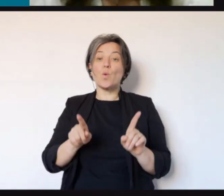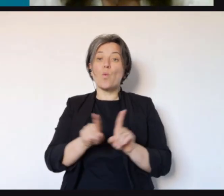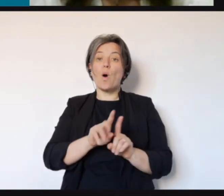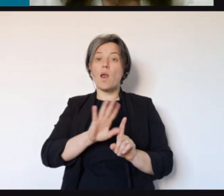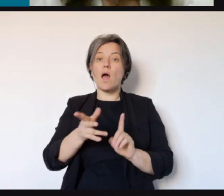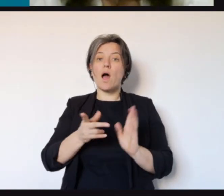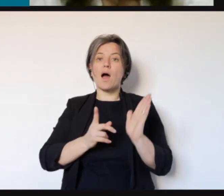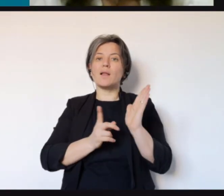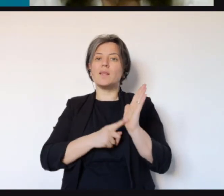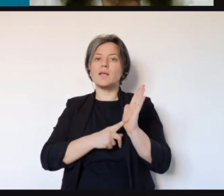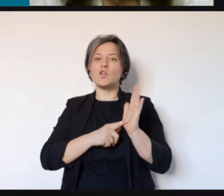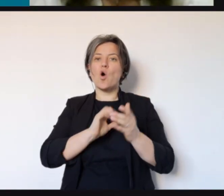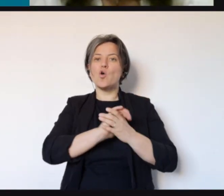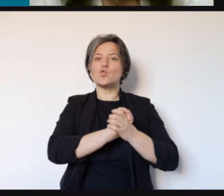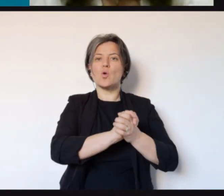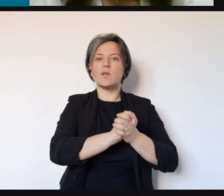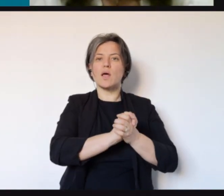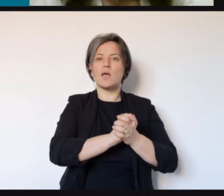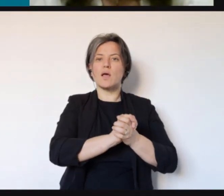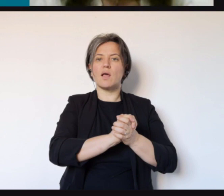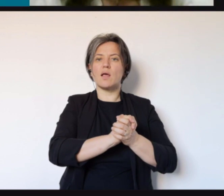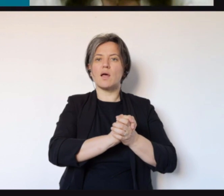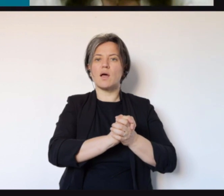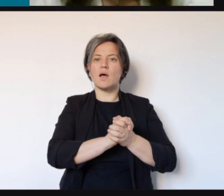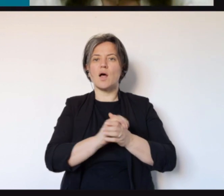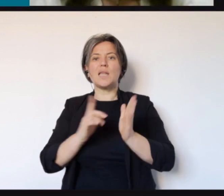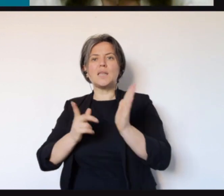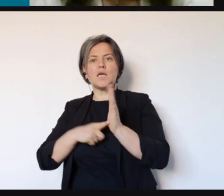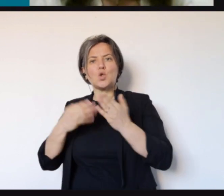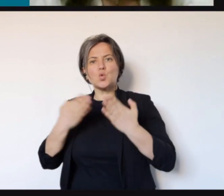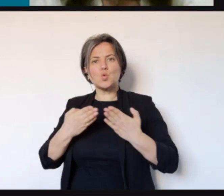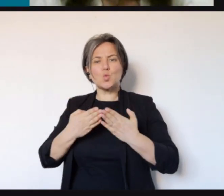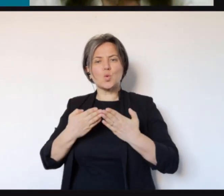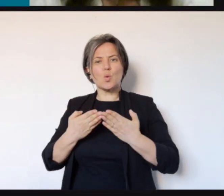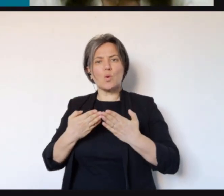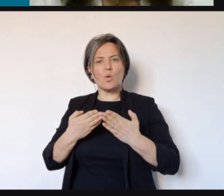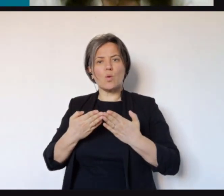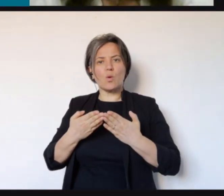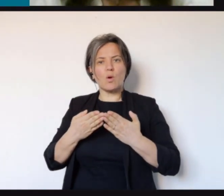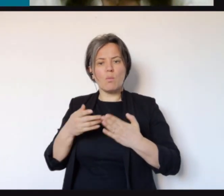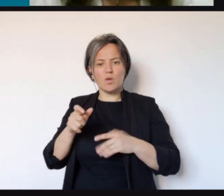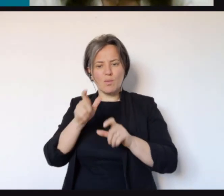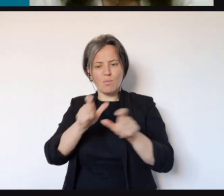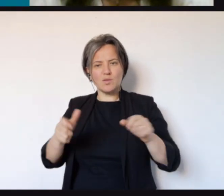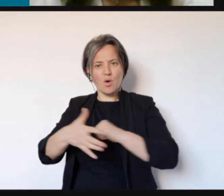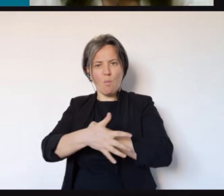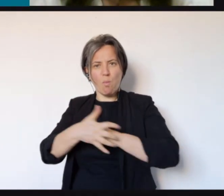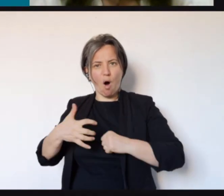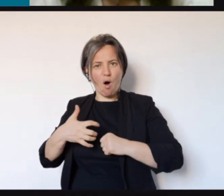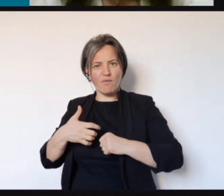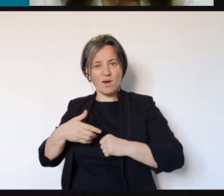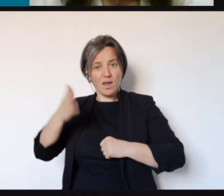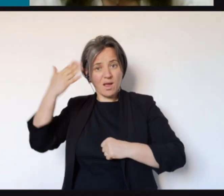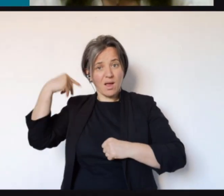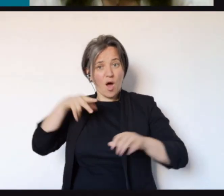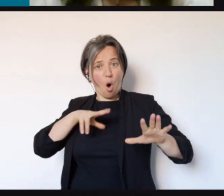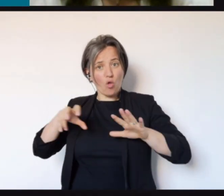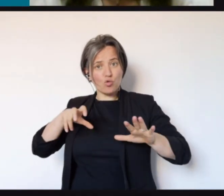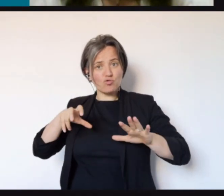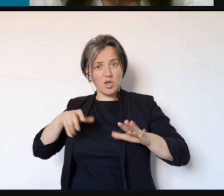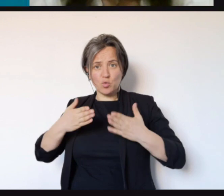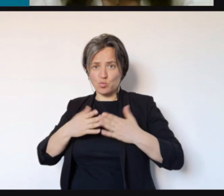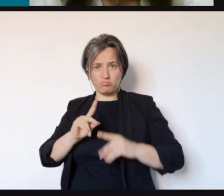La stessa cosa è il diritto alla solidarietà, il diritto allo studio, perché i poveri non